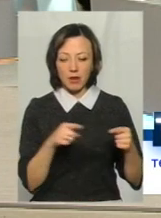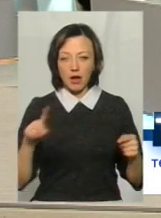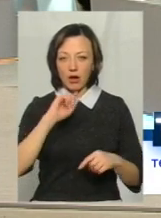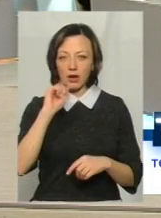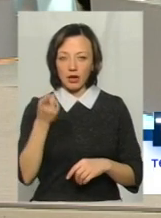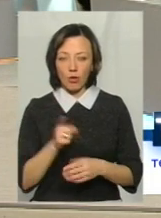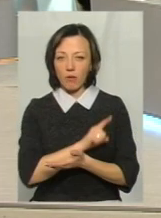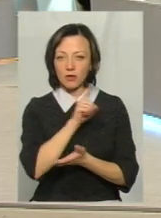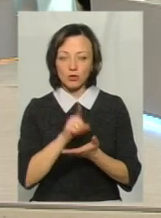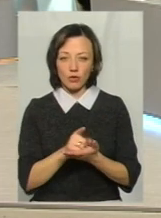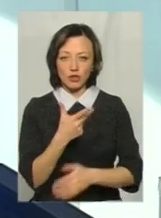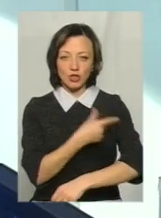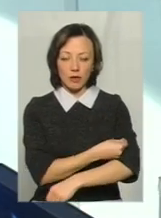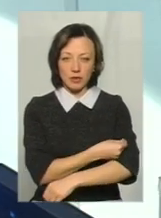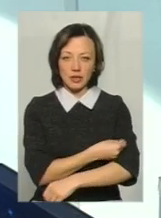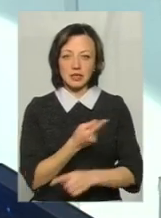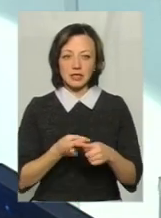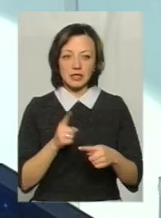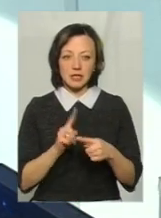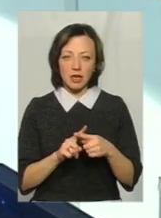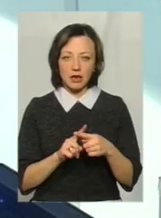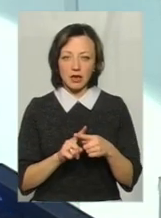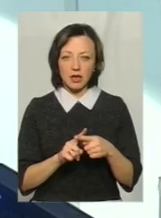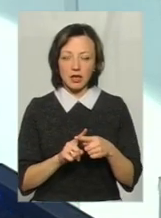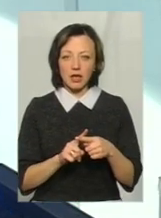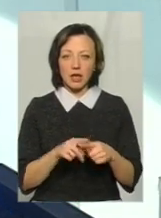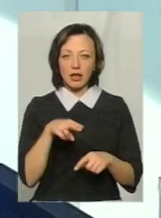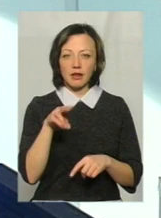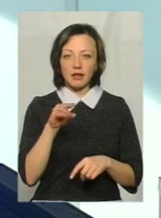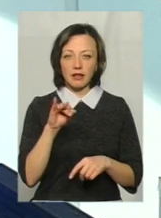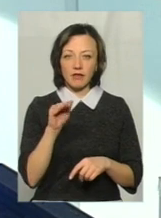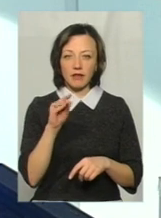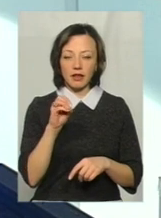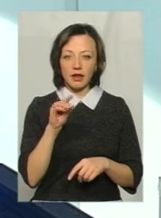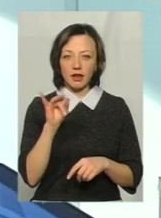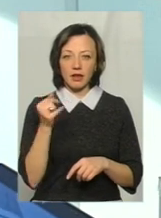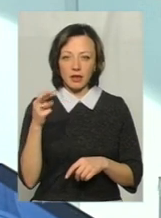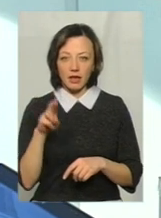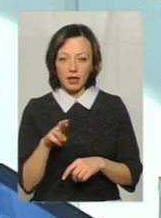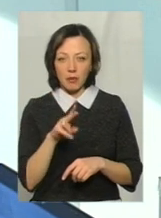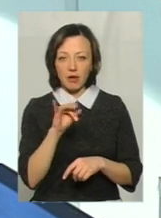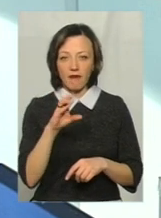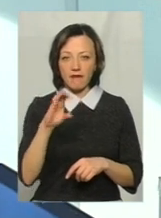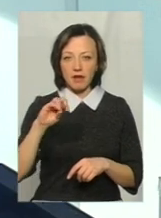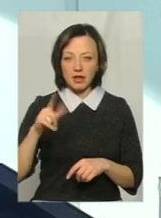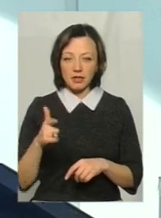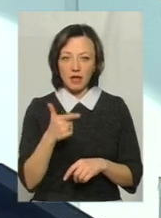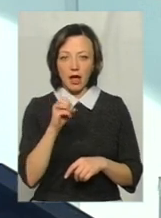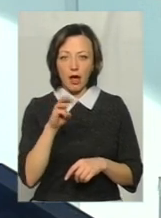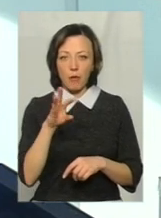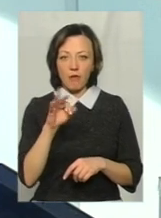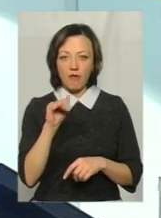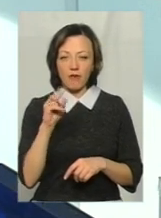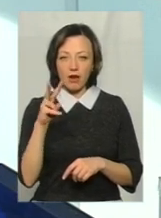життя обов'язкові щеплення. Це є вакцинація проти дифтерії, правцю, поліомієліту, гемофільної